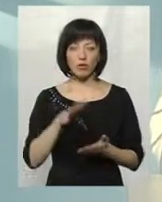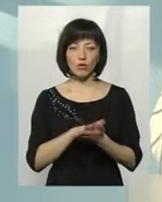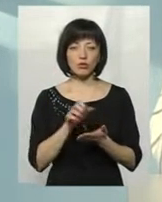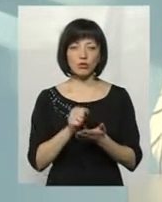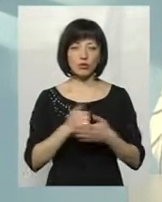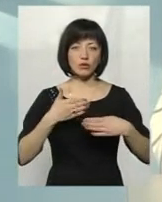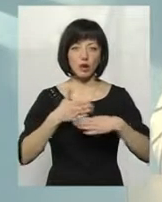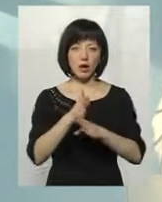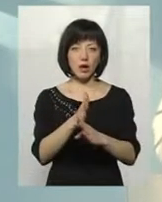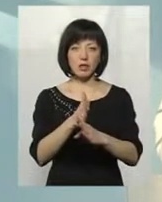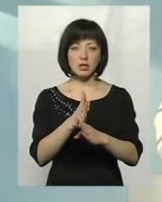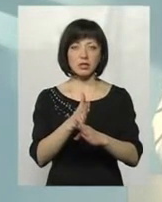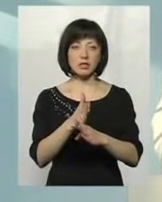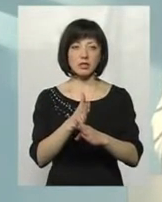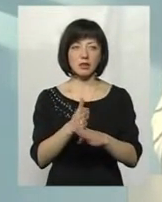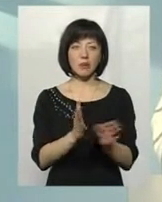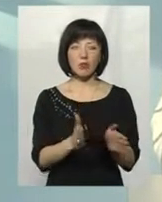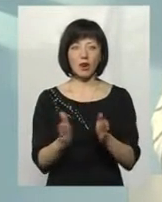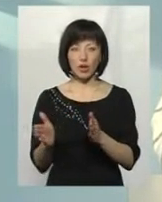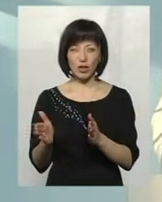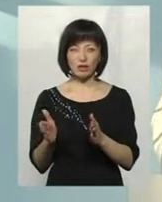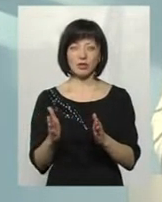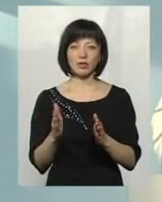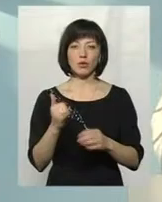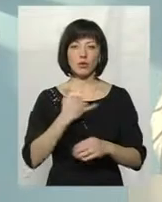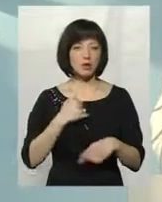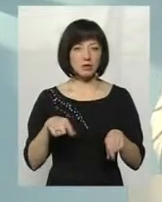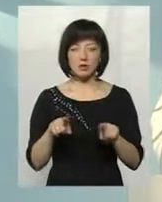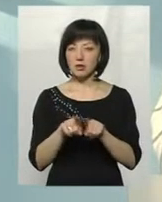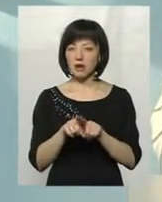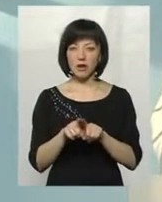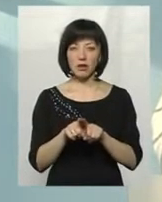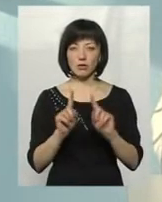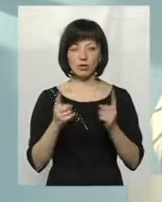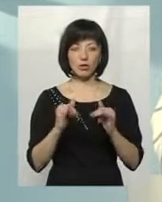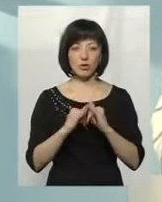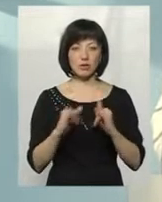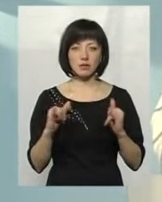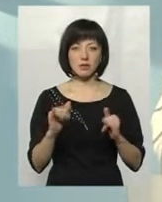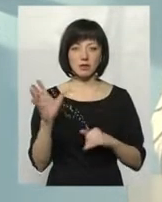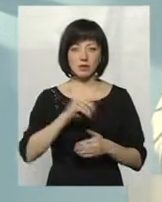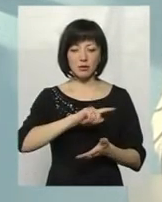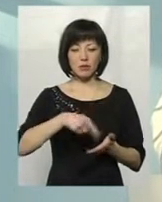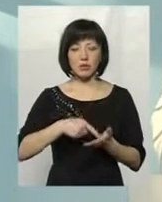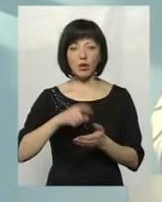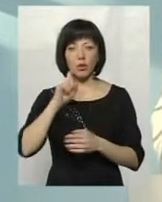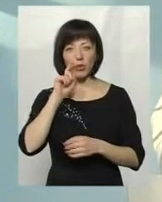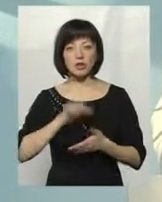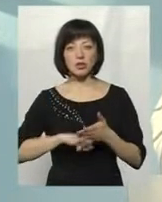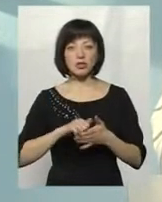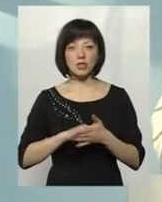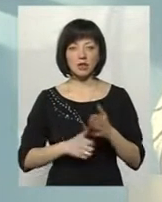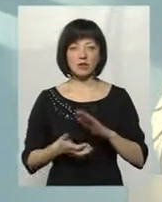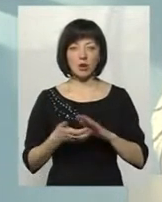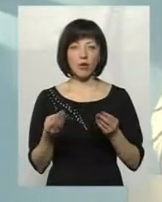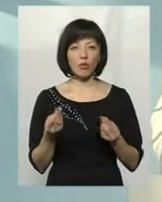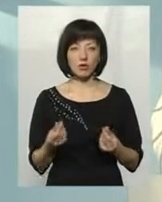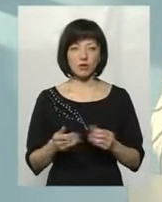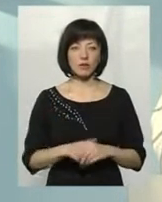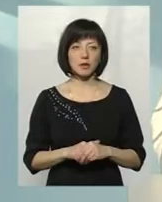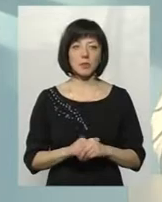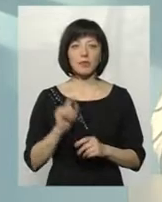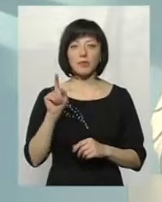розрушаються мережі, про які ми сьогодні говорили. В нас і так вони не дуже розвинуті, як і в всіх містах України, через певний брак коштів.